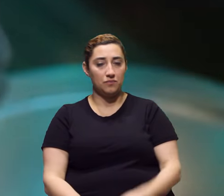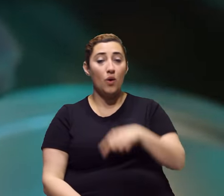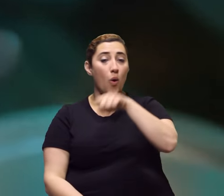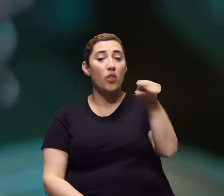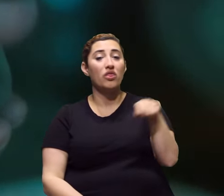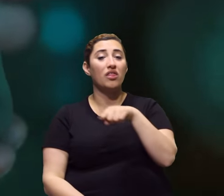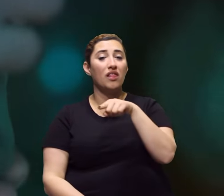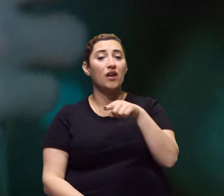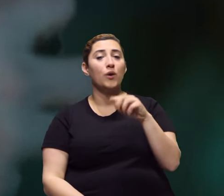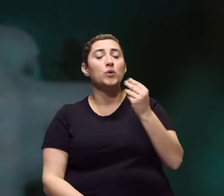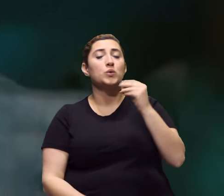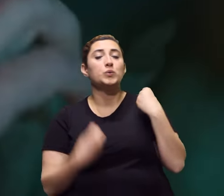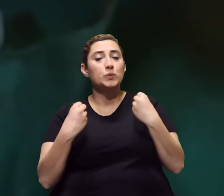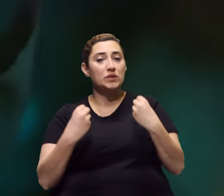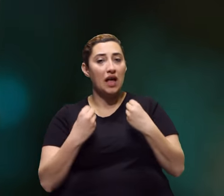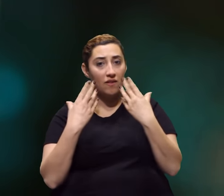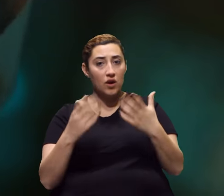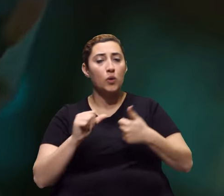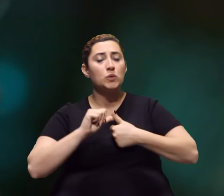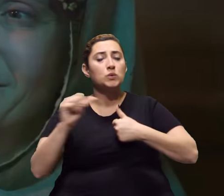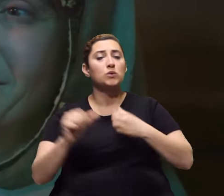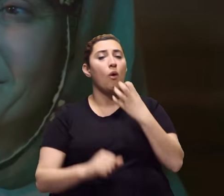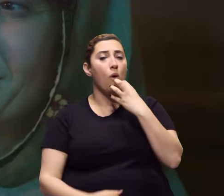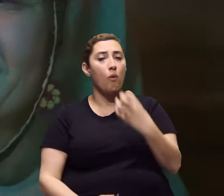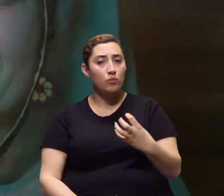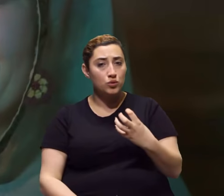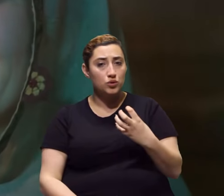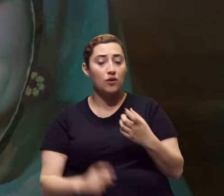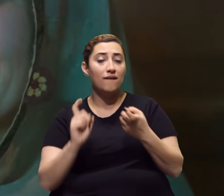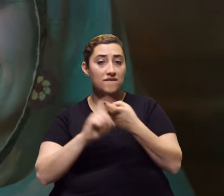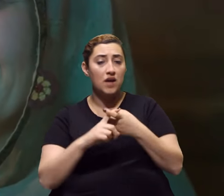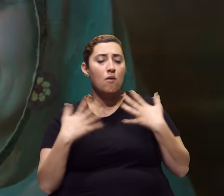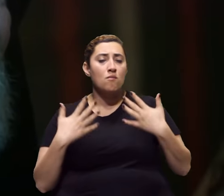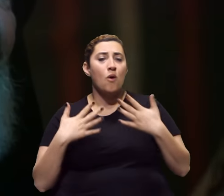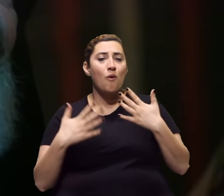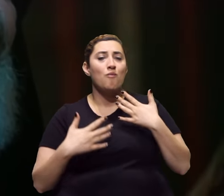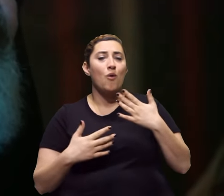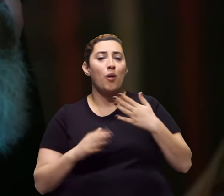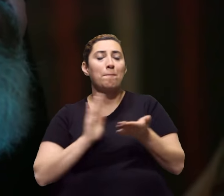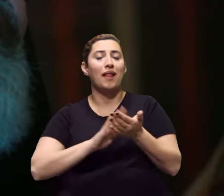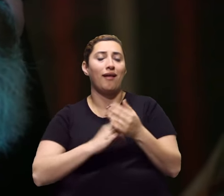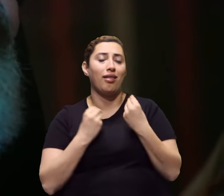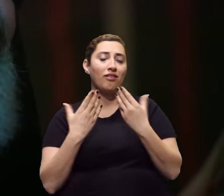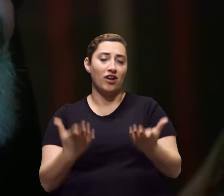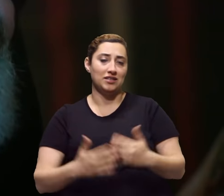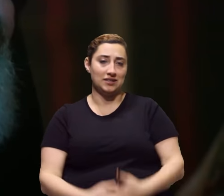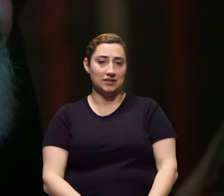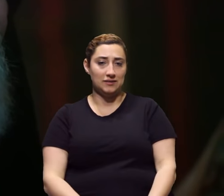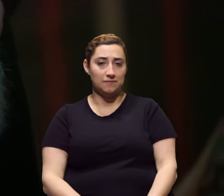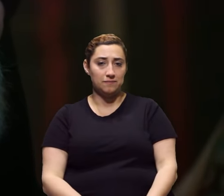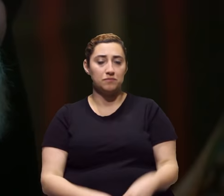Kendilerine salih çocuklar, uzun ömürler ve bol rızık ihsan eyle.